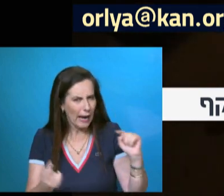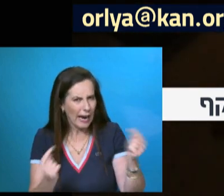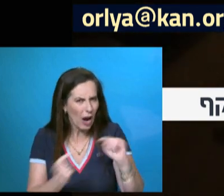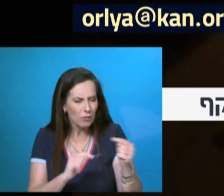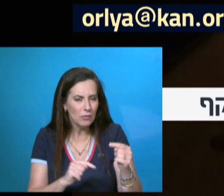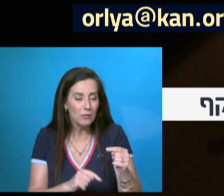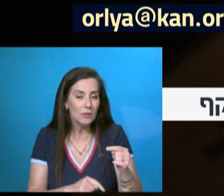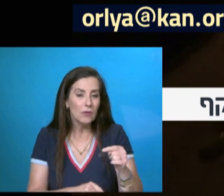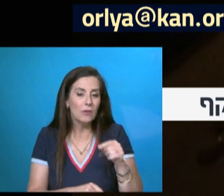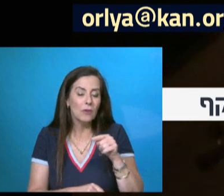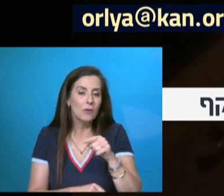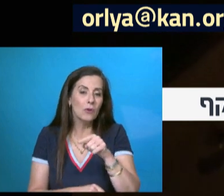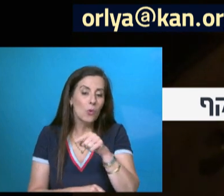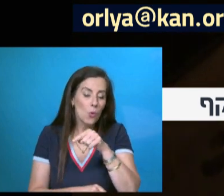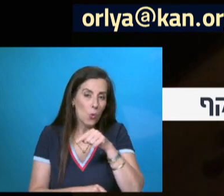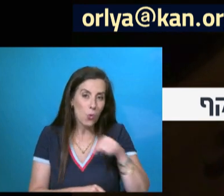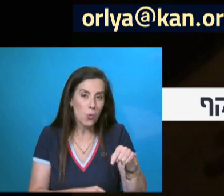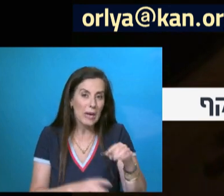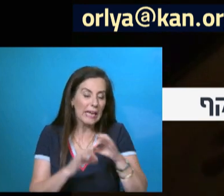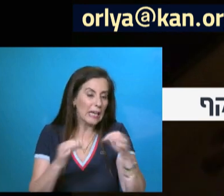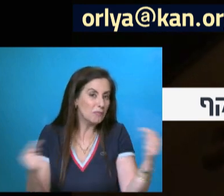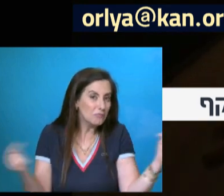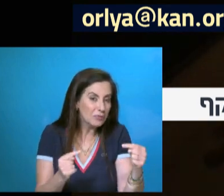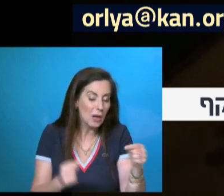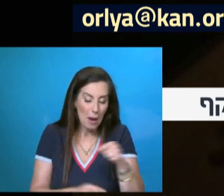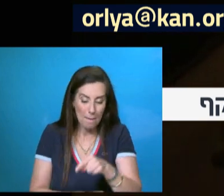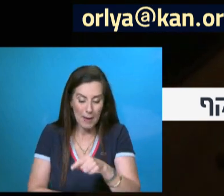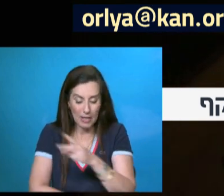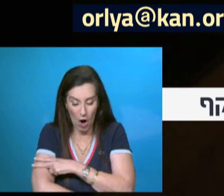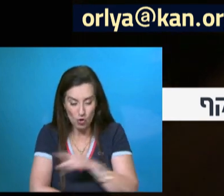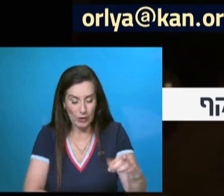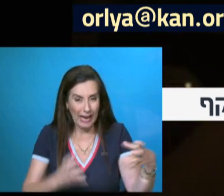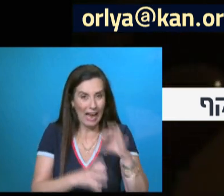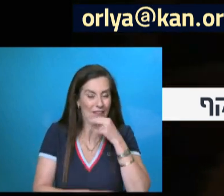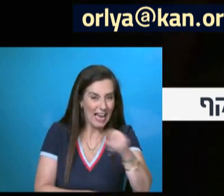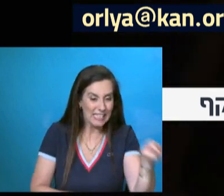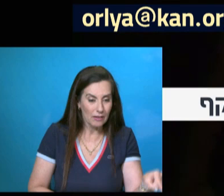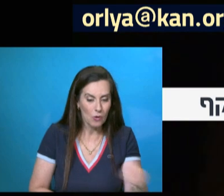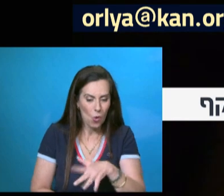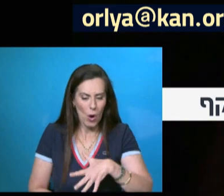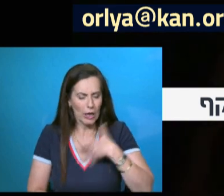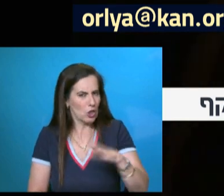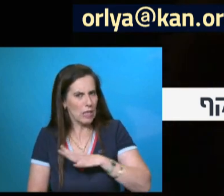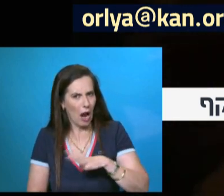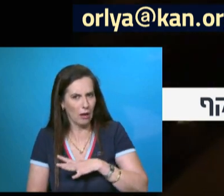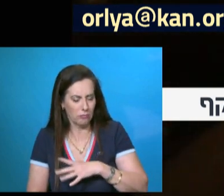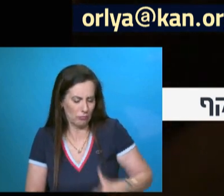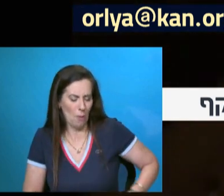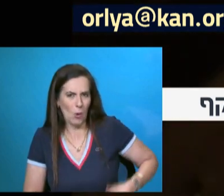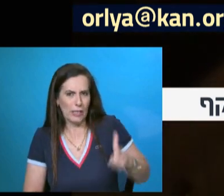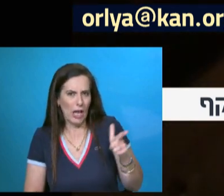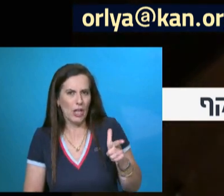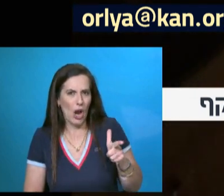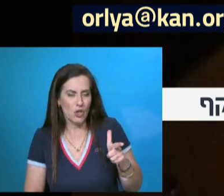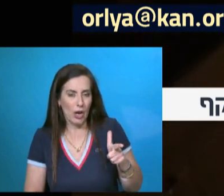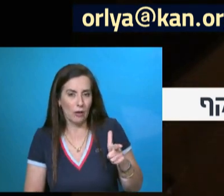הנראה נפתח איזשהו עימות בינו לבין אותם צעירים, הוא חש מאוים, הוא מוציא את הנשק האישי, יש לציין שהוא היה